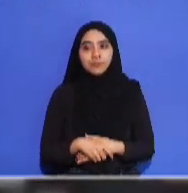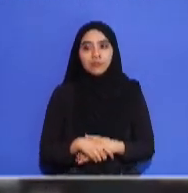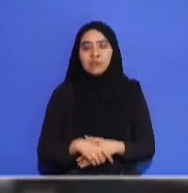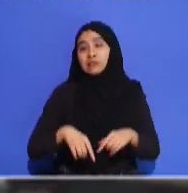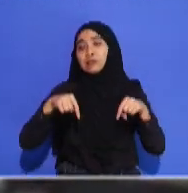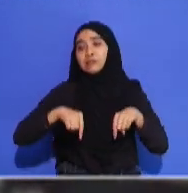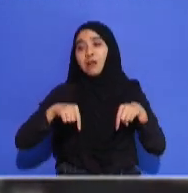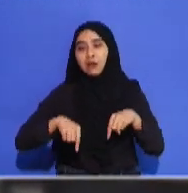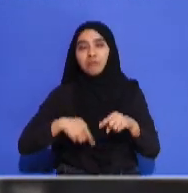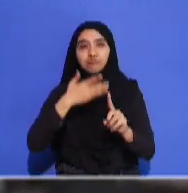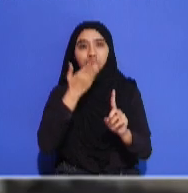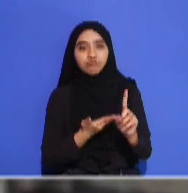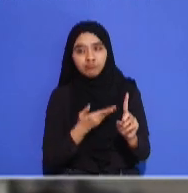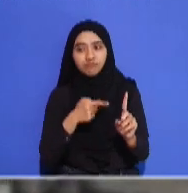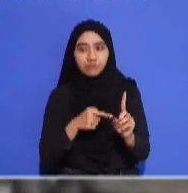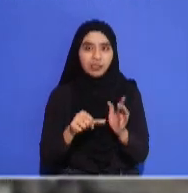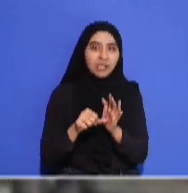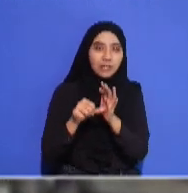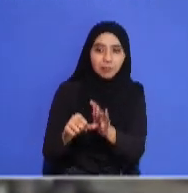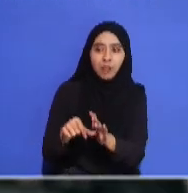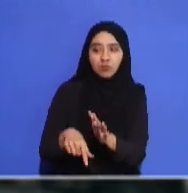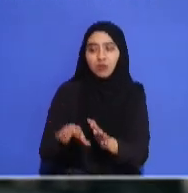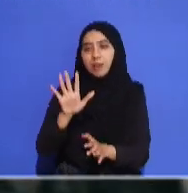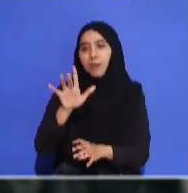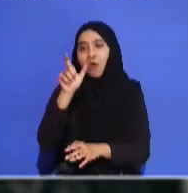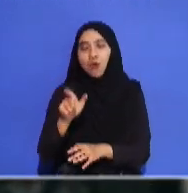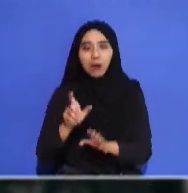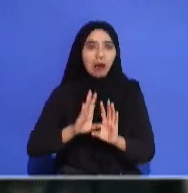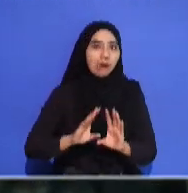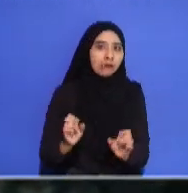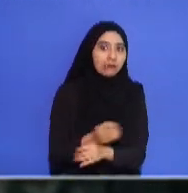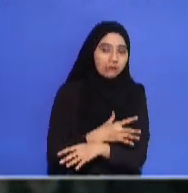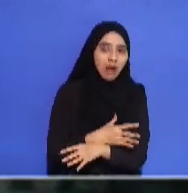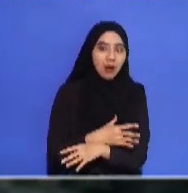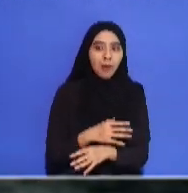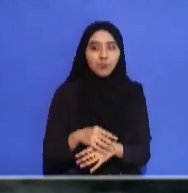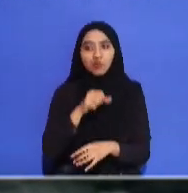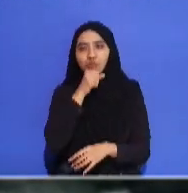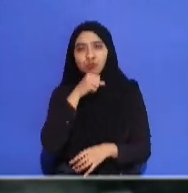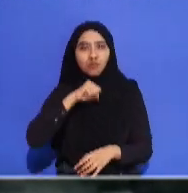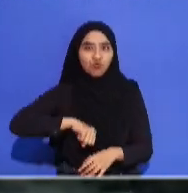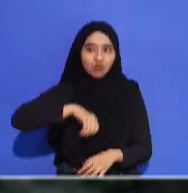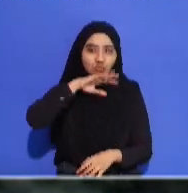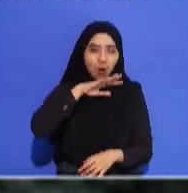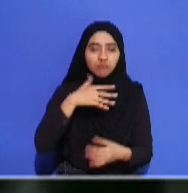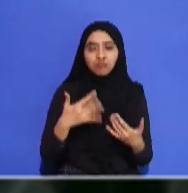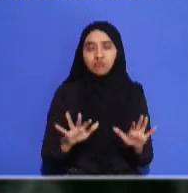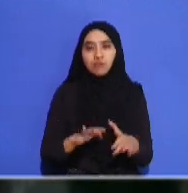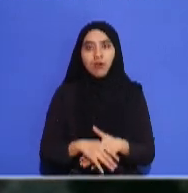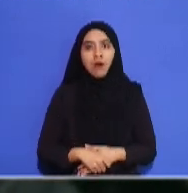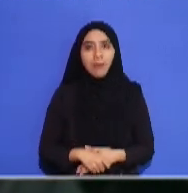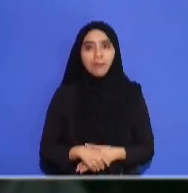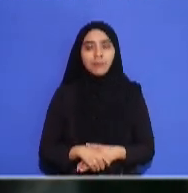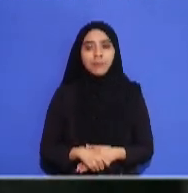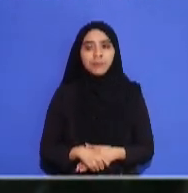menika piyambakipun dipun biyantu cacah sekawan tenaga karya menika kemawon yuswanipun ugi sampun sepuh-sepuh.